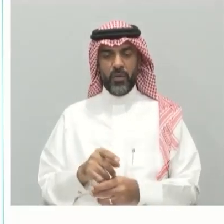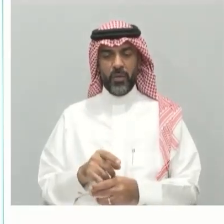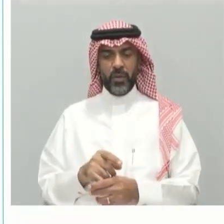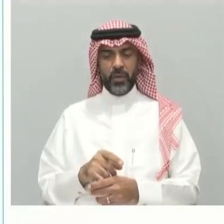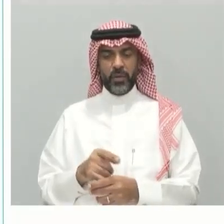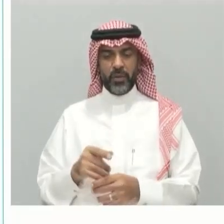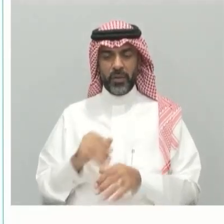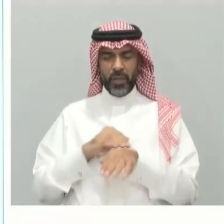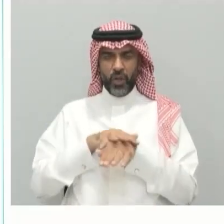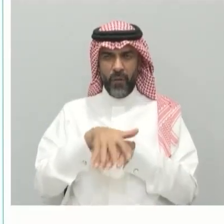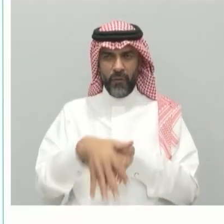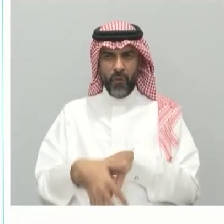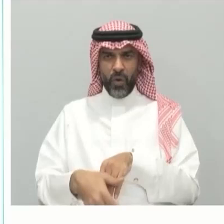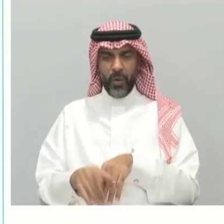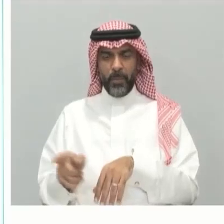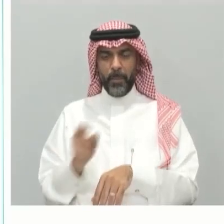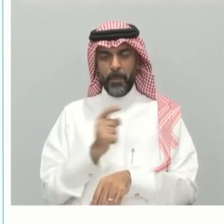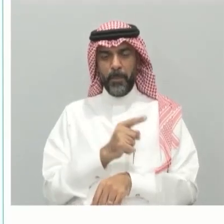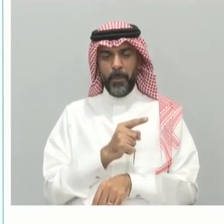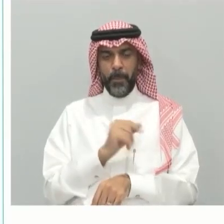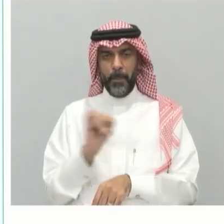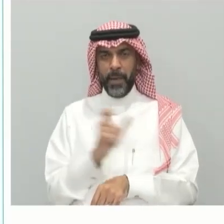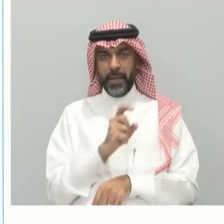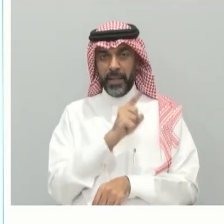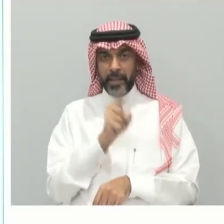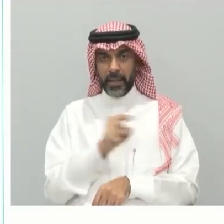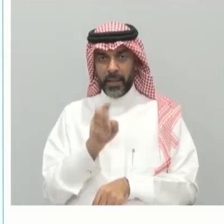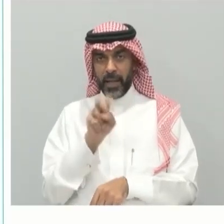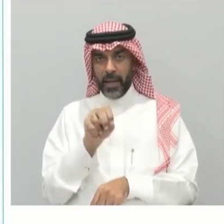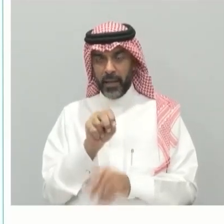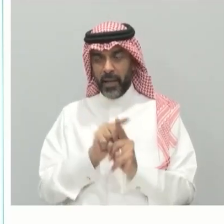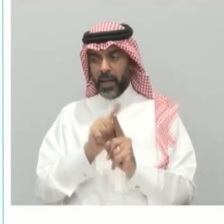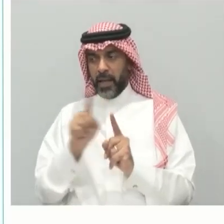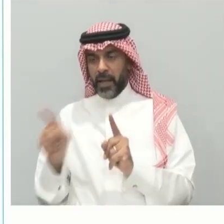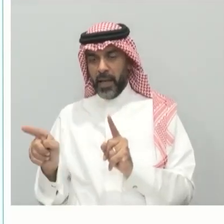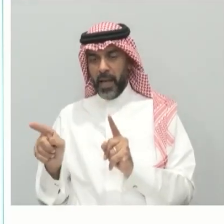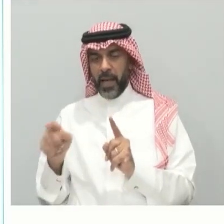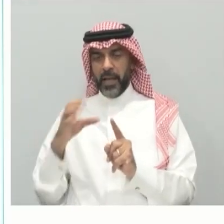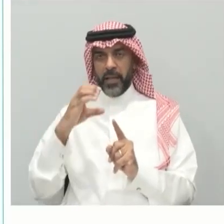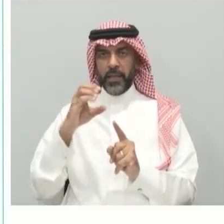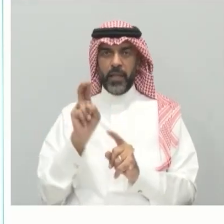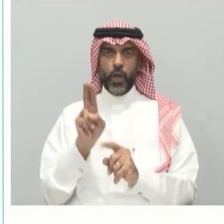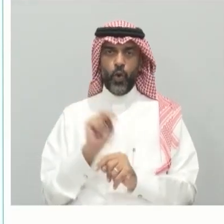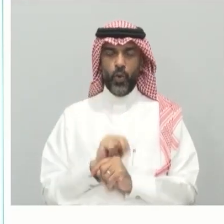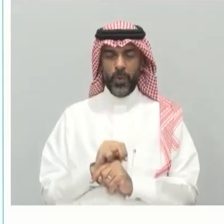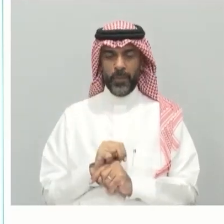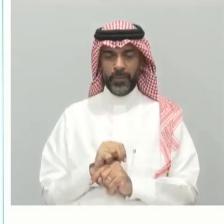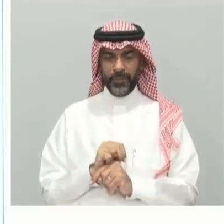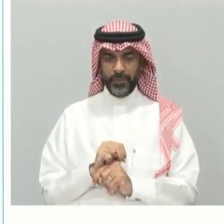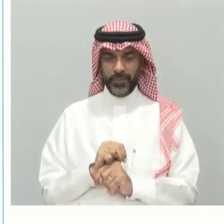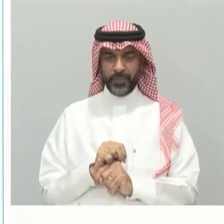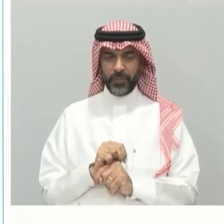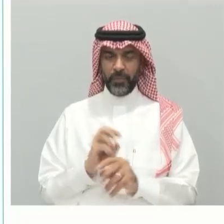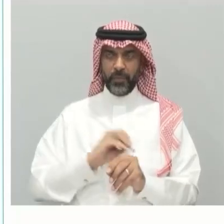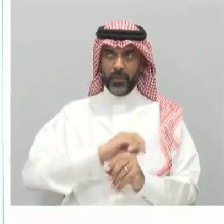عن تدفق الكترونات من الخارصين الى النحاس هذا هو الخارصين وهذا هو النحاس سوف تنتقل اليه